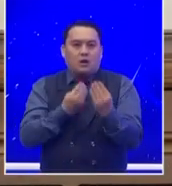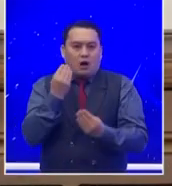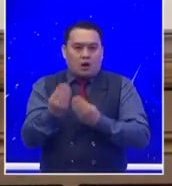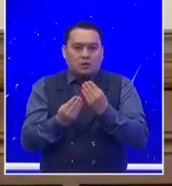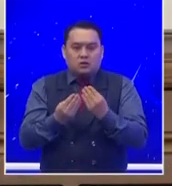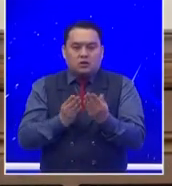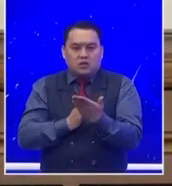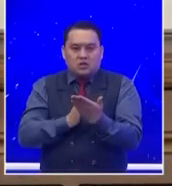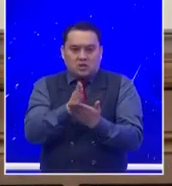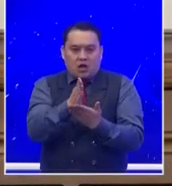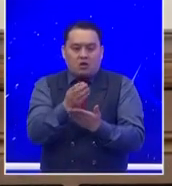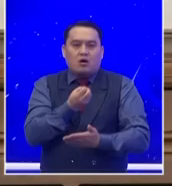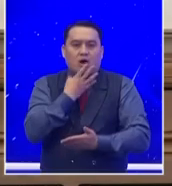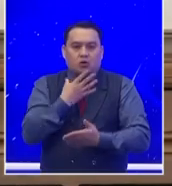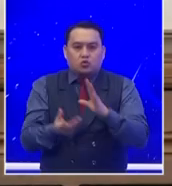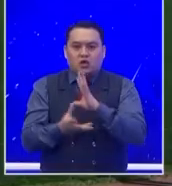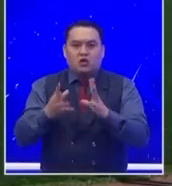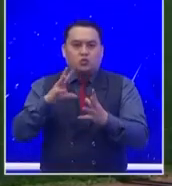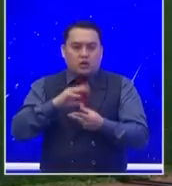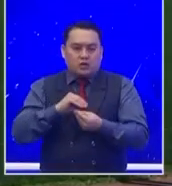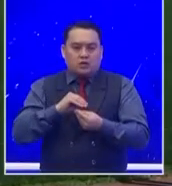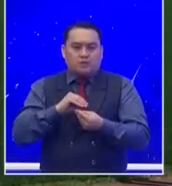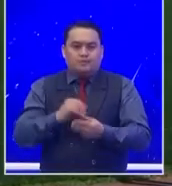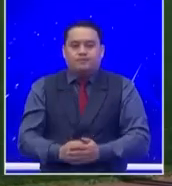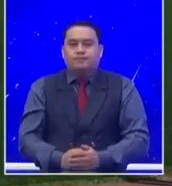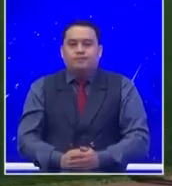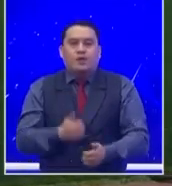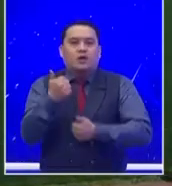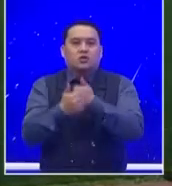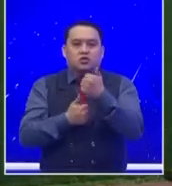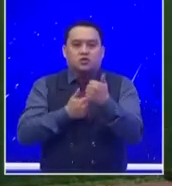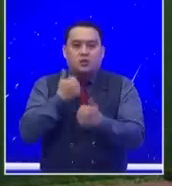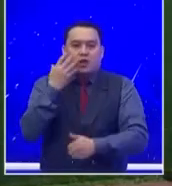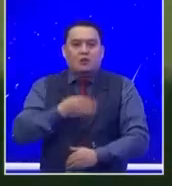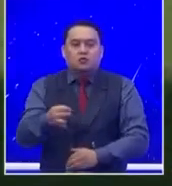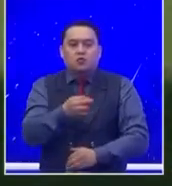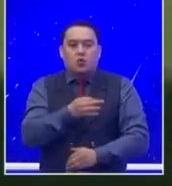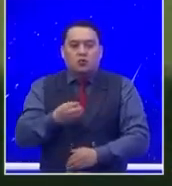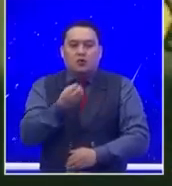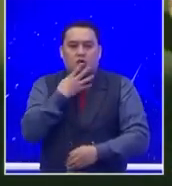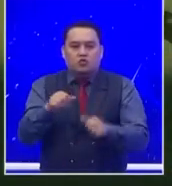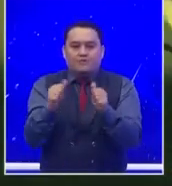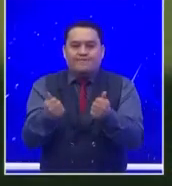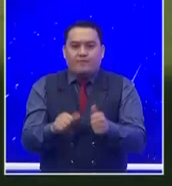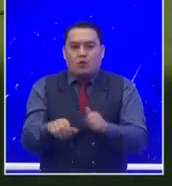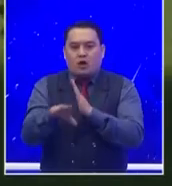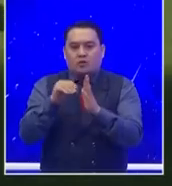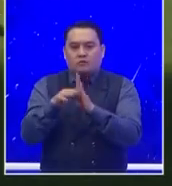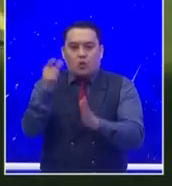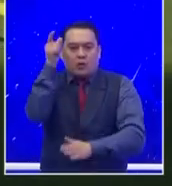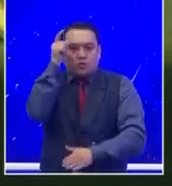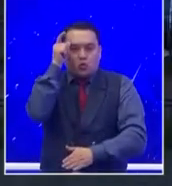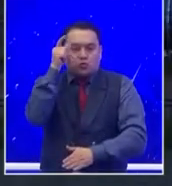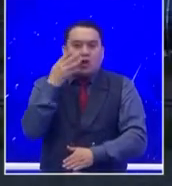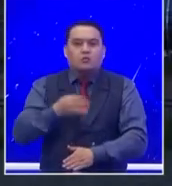настраивайтесь на хороший результат к нынешнему чемпионату семиречье нц и подходит в хорошей форме на сборах в турции